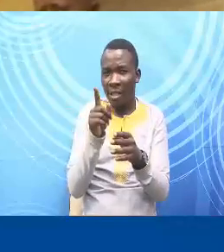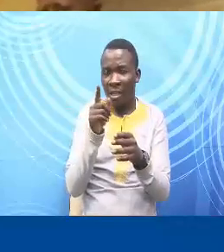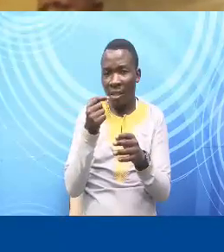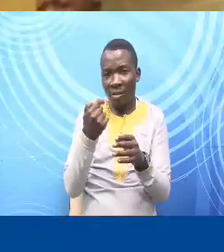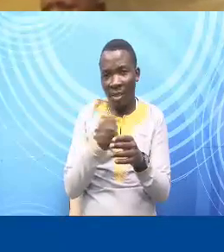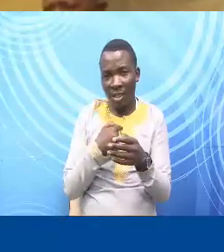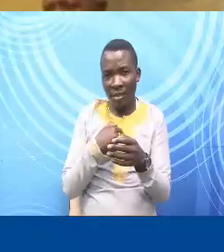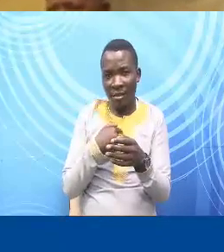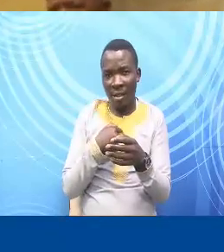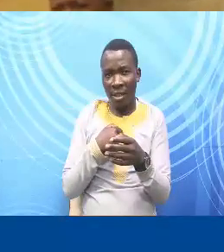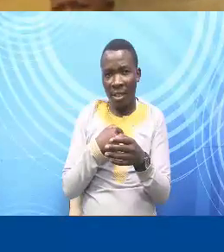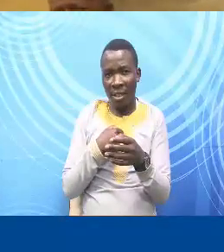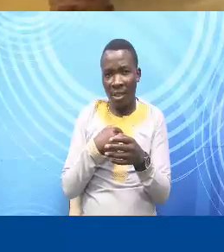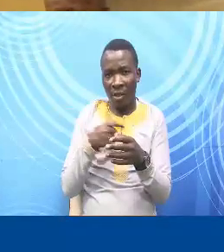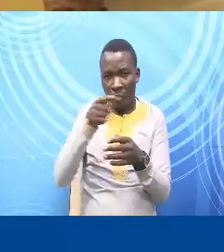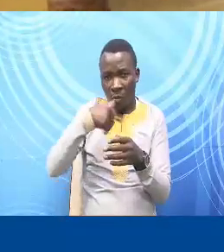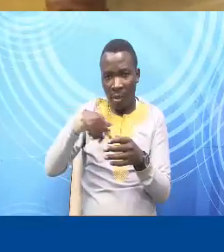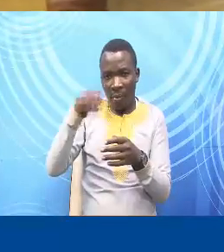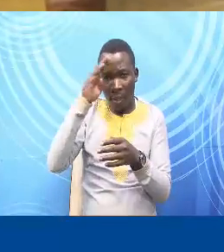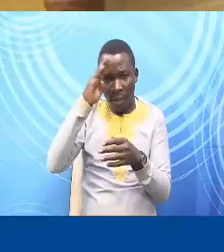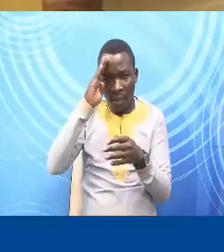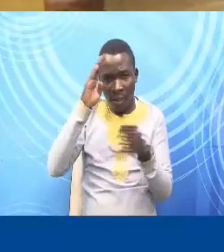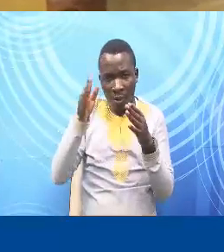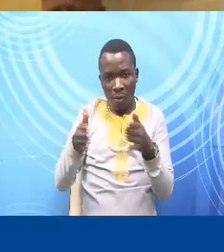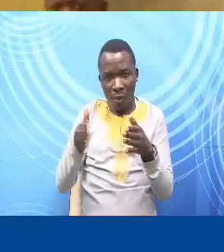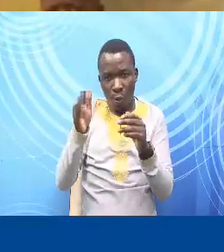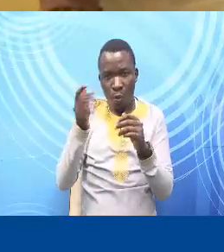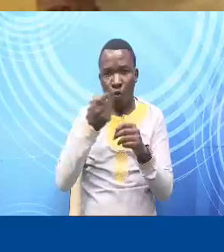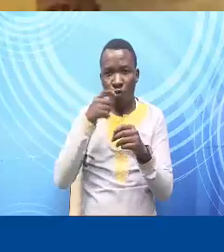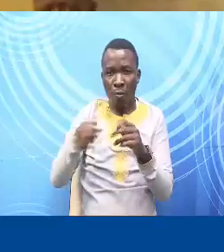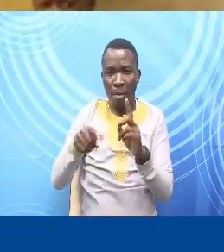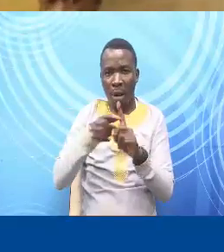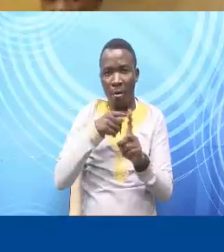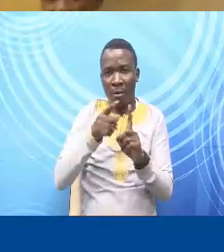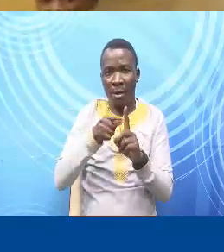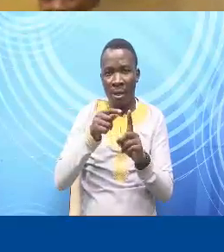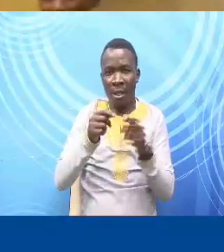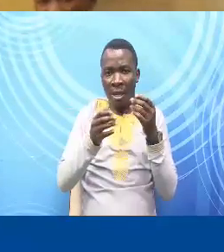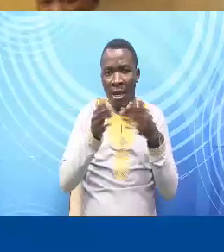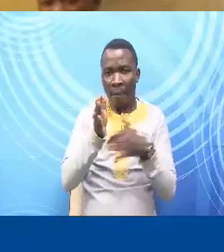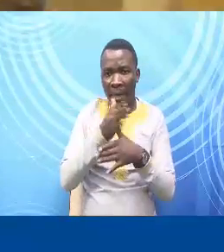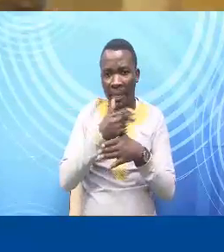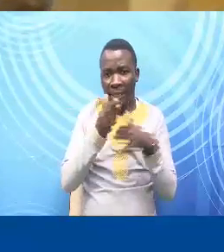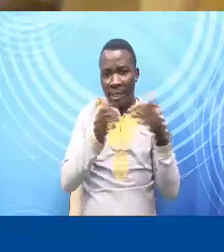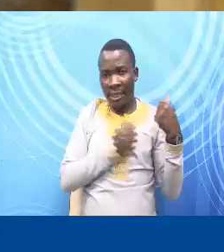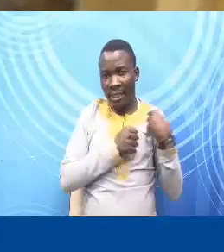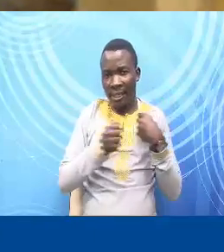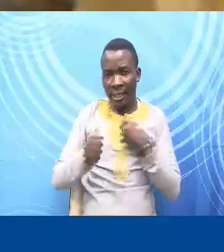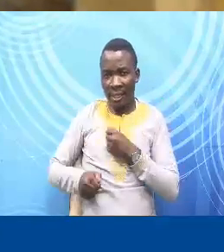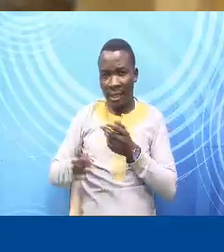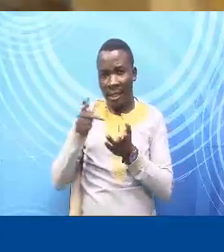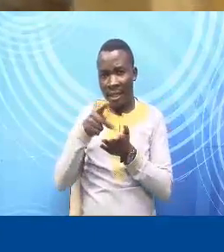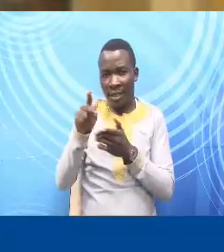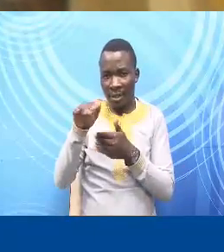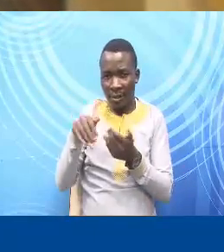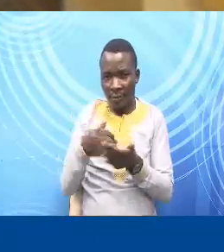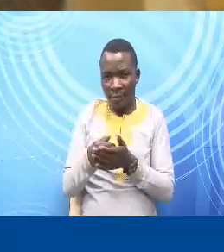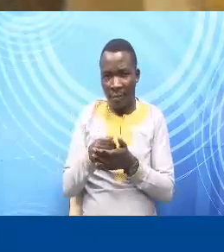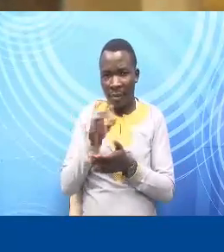njewe tunene n'abasirikare ngo tugoma no kumwica minedefu ikaza kwishyura bino byose. Umugabo